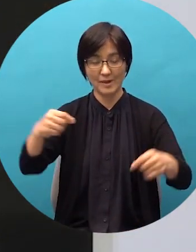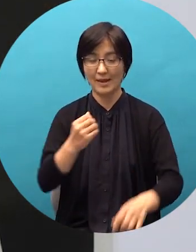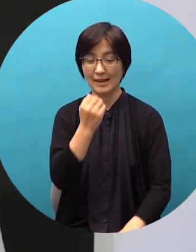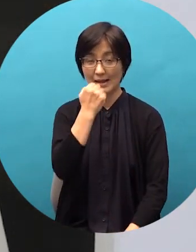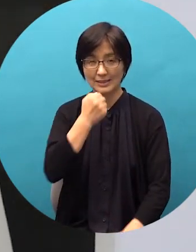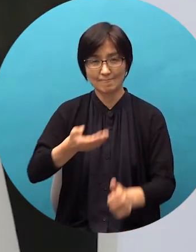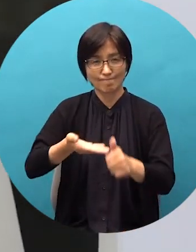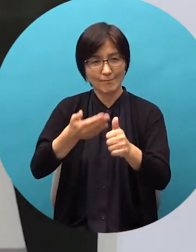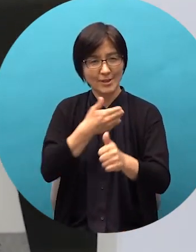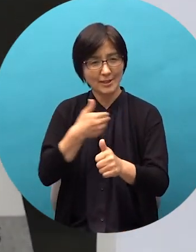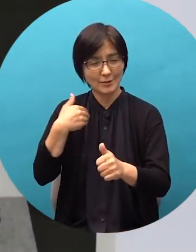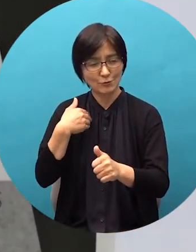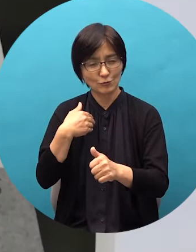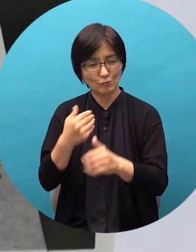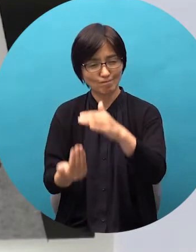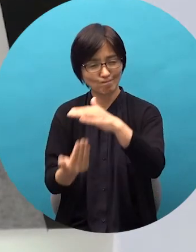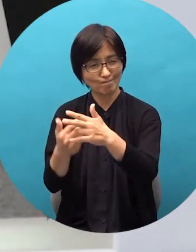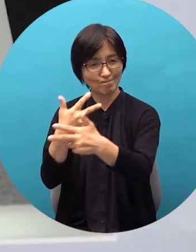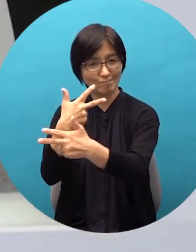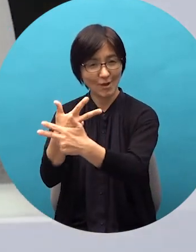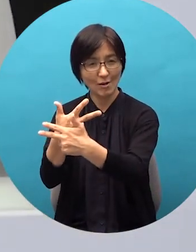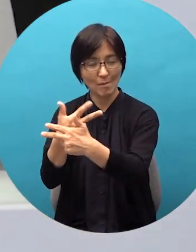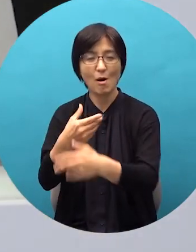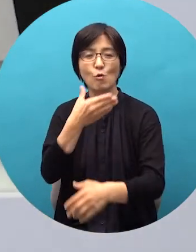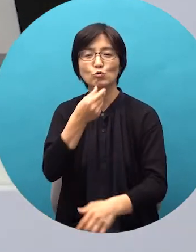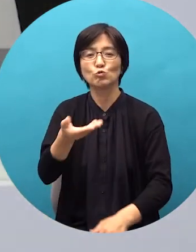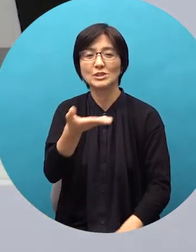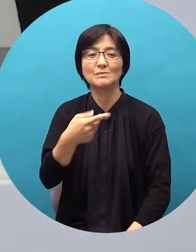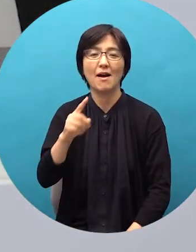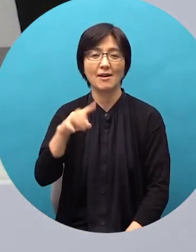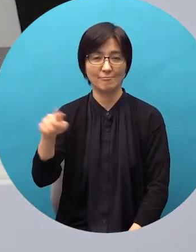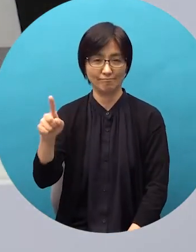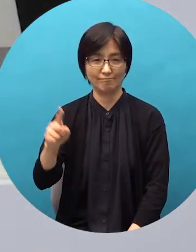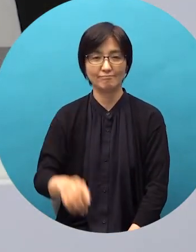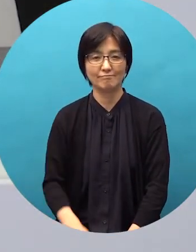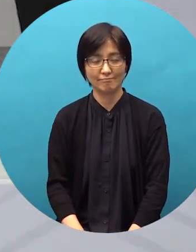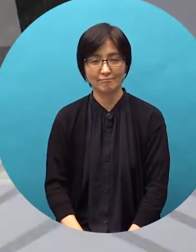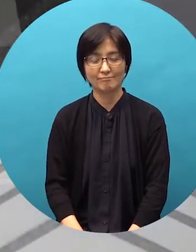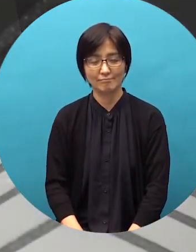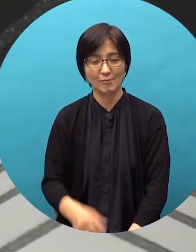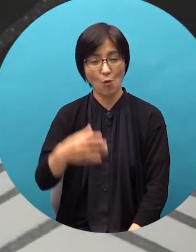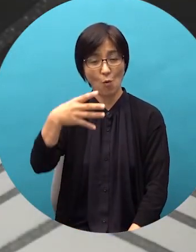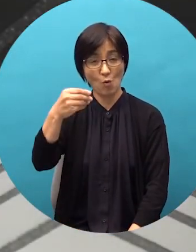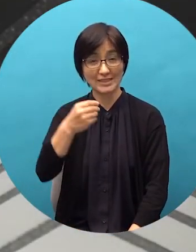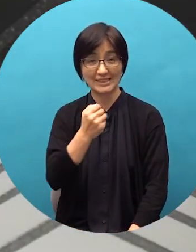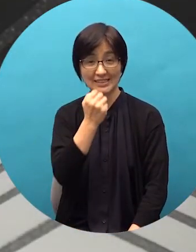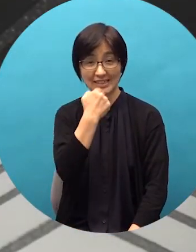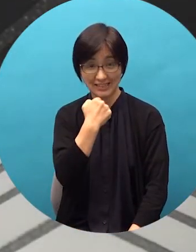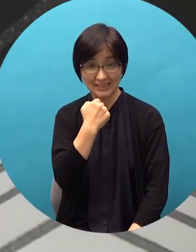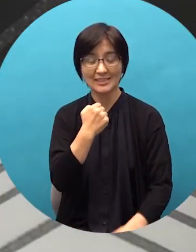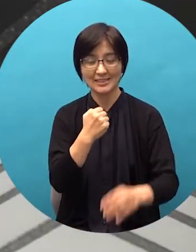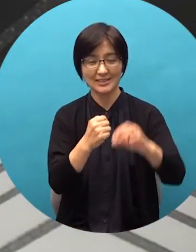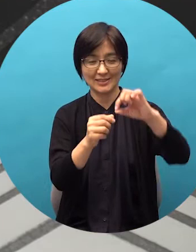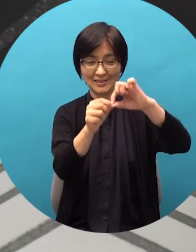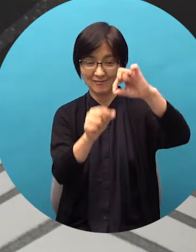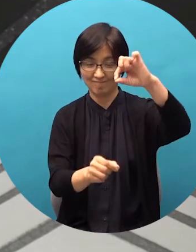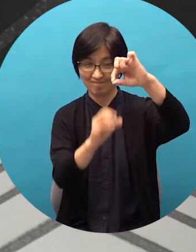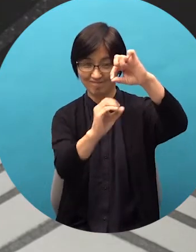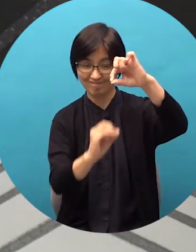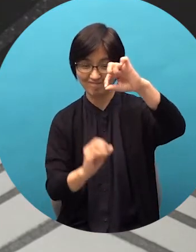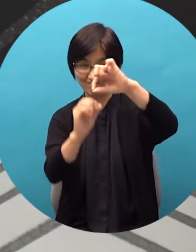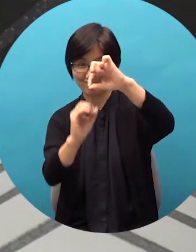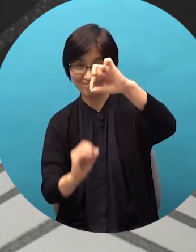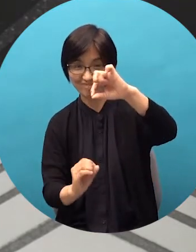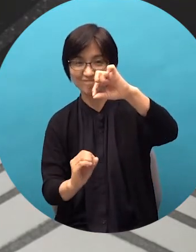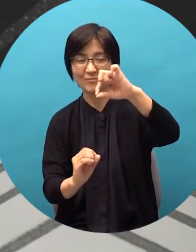島が北限だと言われるんですけれども、干し柿なんかにしてですね、冬の風物詩だったりするんですね。もう土地